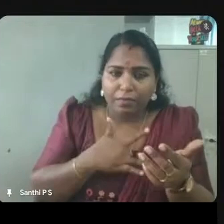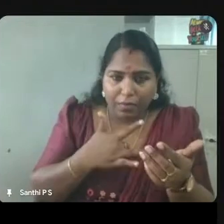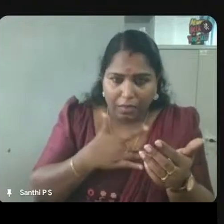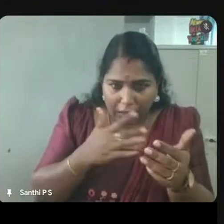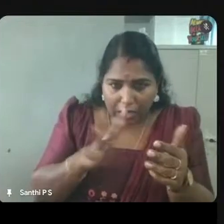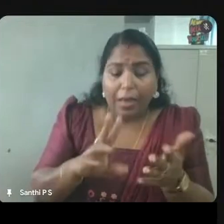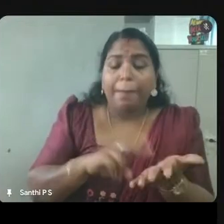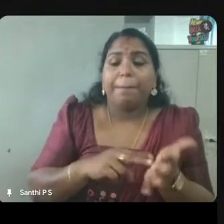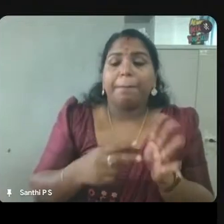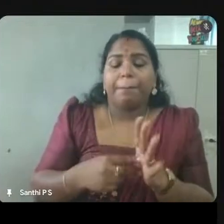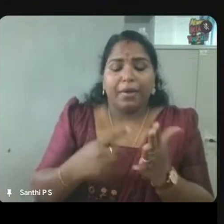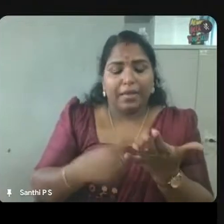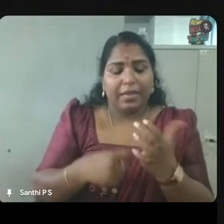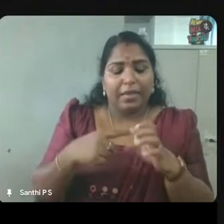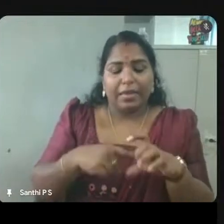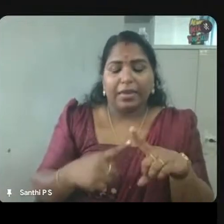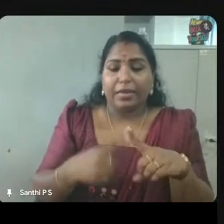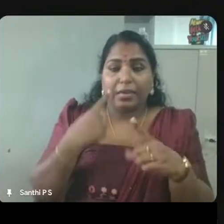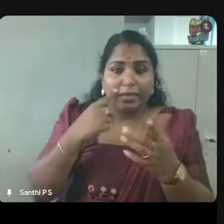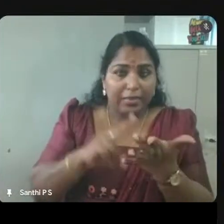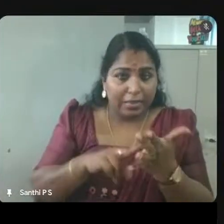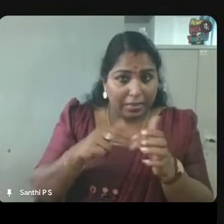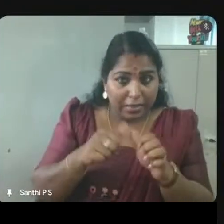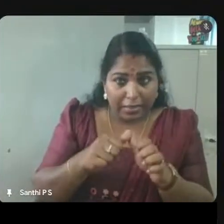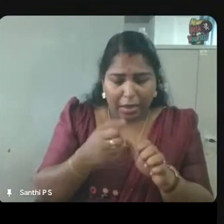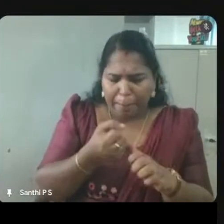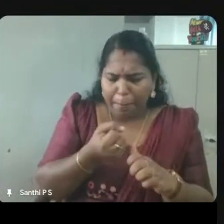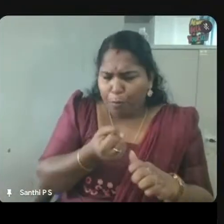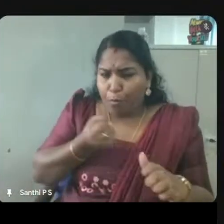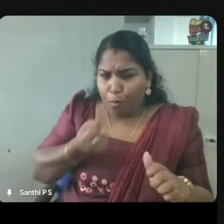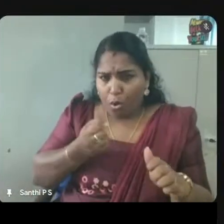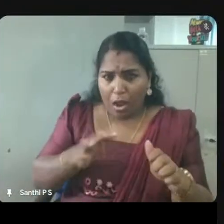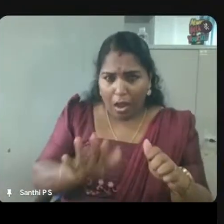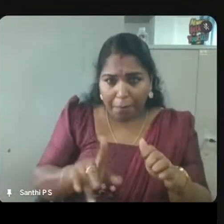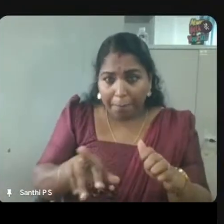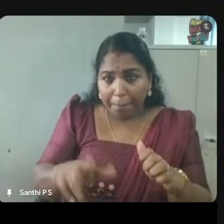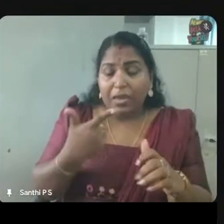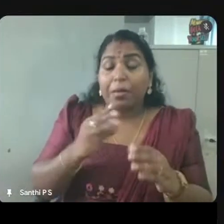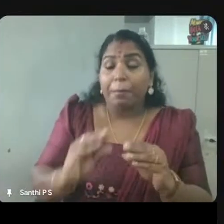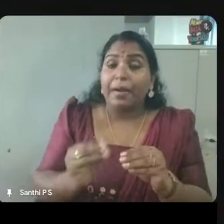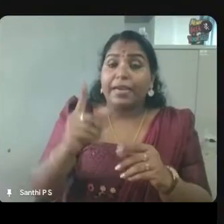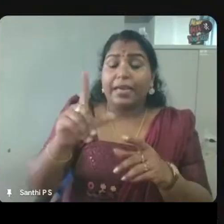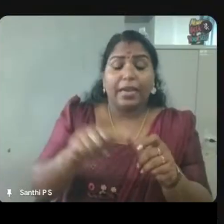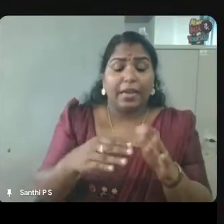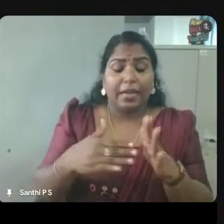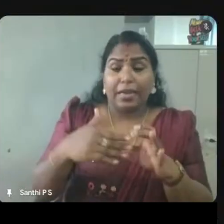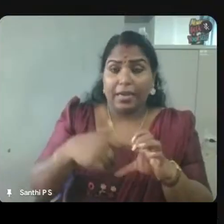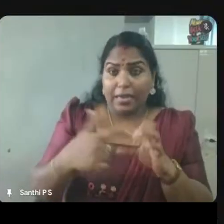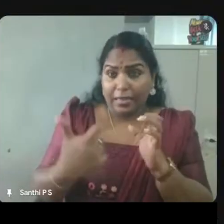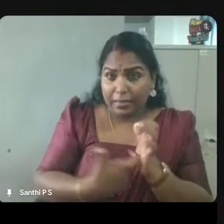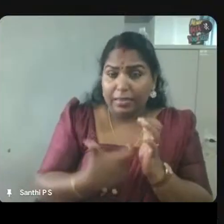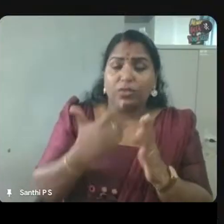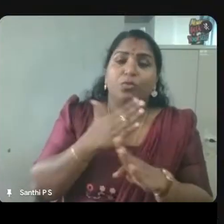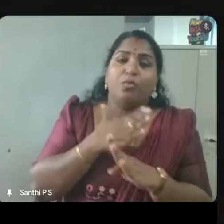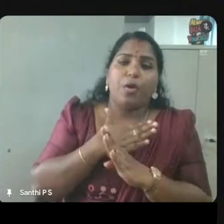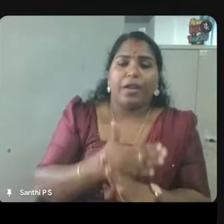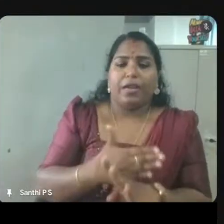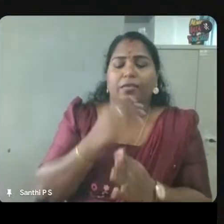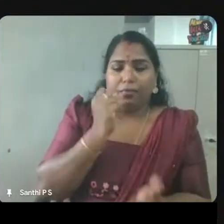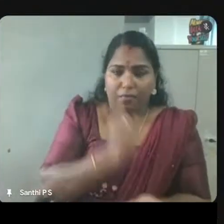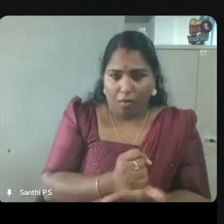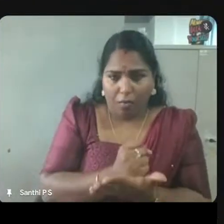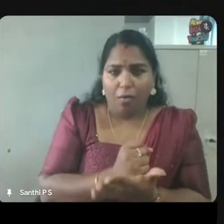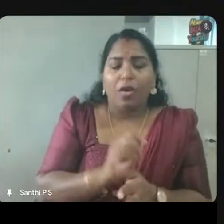അങ്ങനെ കണ്ടാൽ അവിടെ ഹോള്, ടയർ എന്തെങ്കിലും ഉണ്ടെങ്കിൽ നമ്മൾ അത് ലേസർ ചെയ്ത് അത് പ്രൊട്ടക്ട് ചെയ്യണം. ഇല്ലെങ്കിൽ ടോട്ടലി റെറ്റിന ഡിറ്റാച്ച്ഡ് ആയി കഴിഞ്ഞാൽ